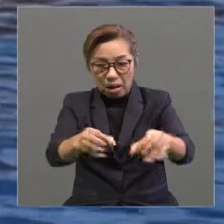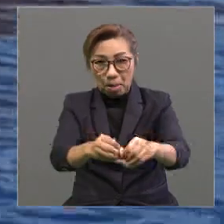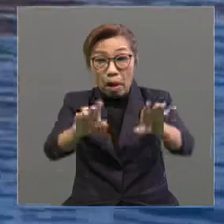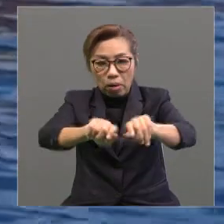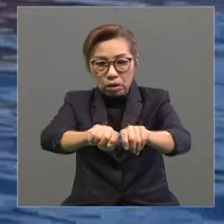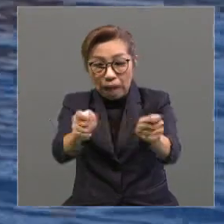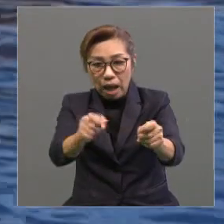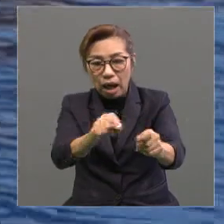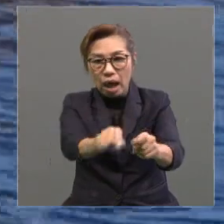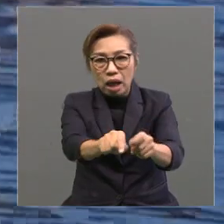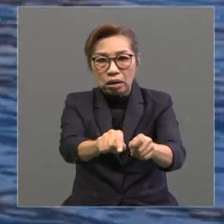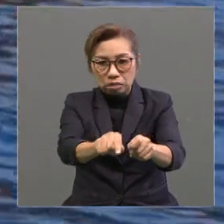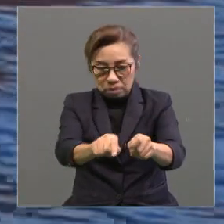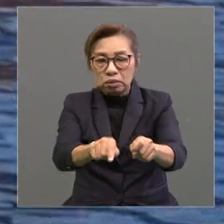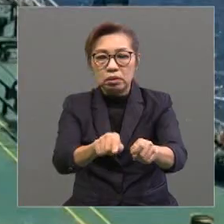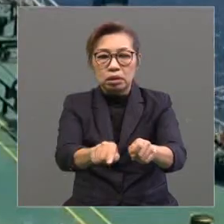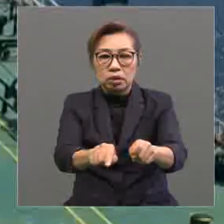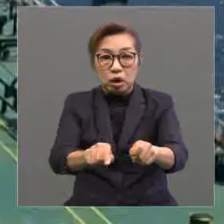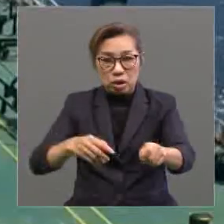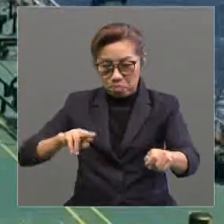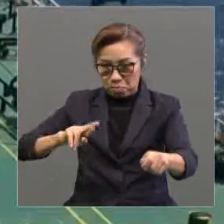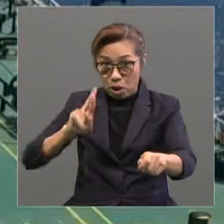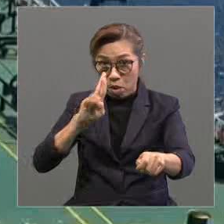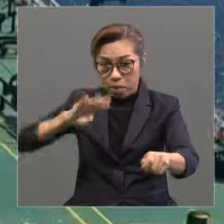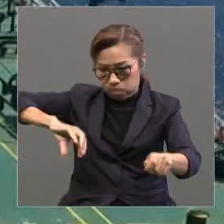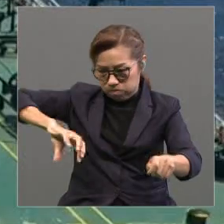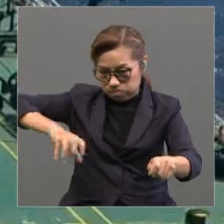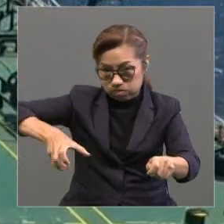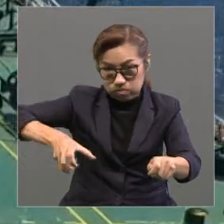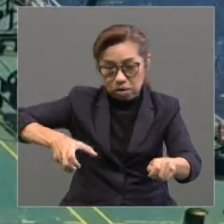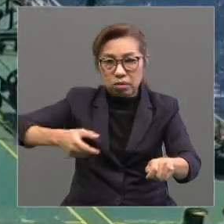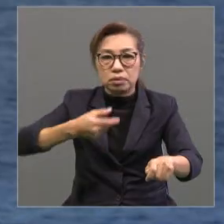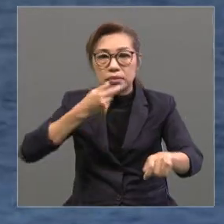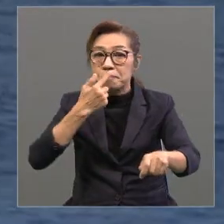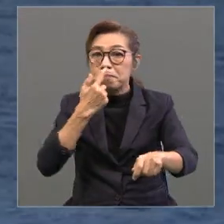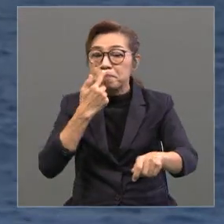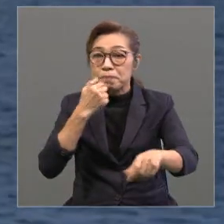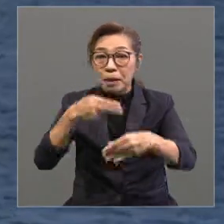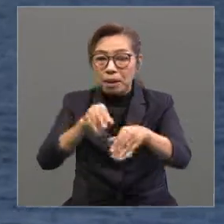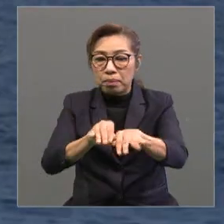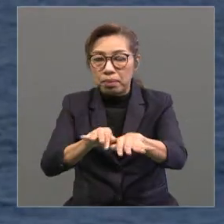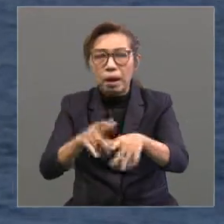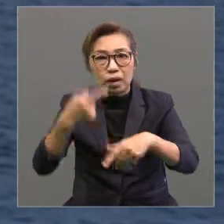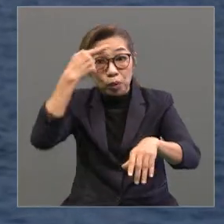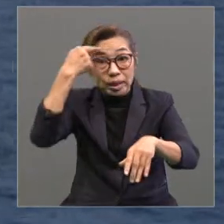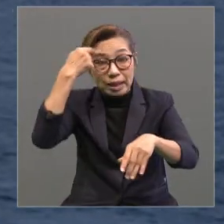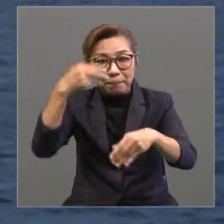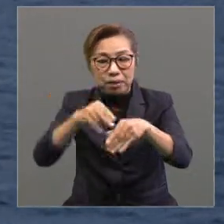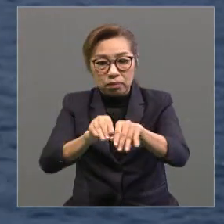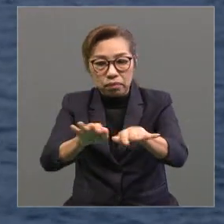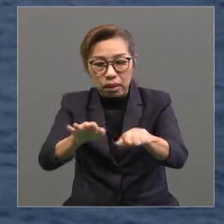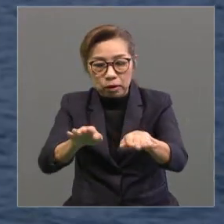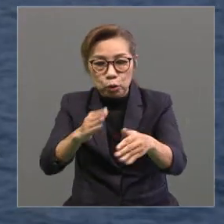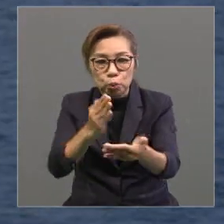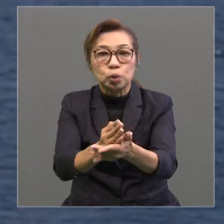วาล์วสามารถตัดได้ภายในเวลา 5นาทีทำให้น้ำมันไหลลงทะเลเพียง 4-6หมื่นลิตรจากความจุเรือ 3